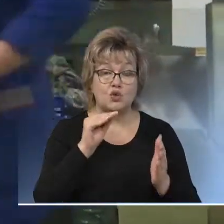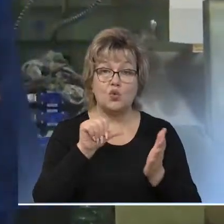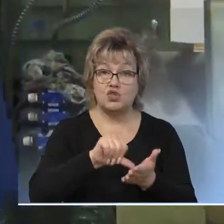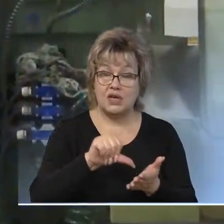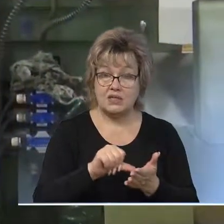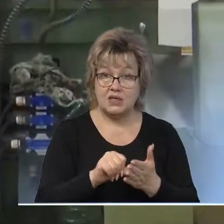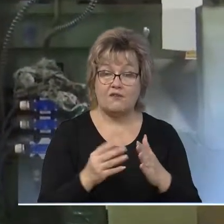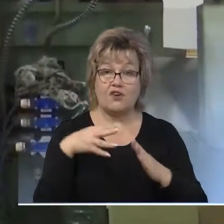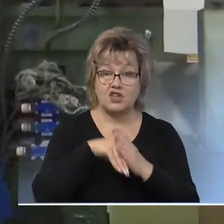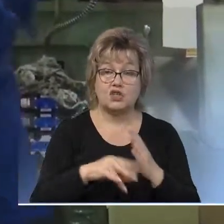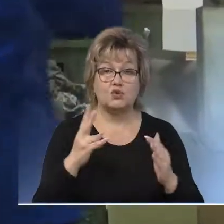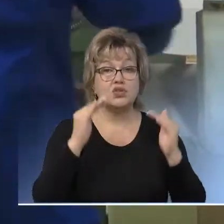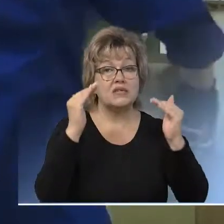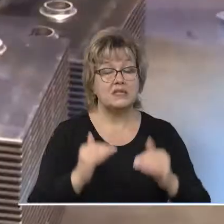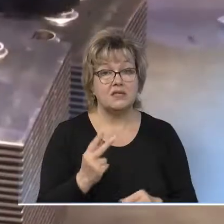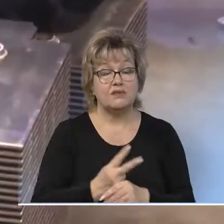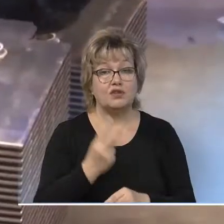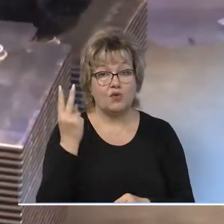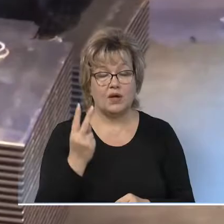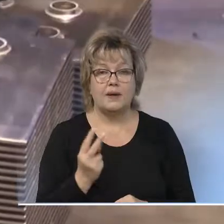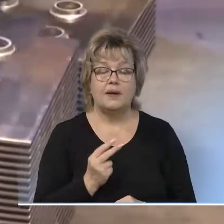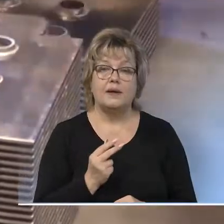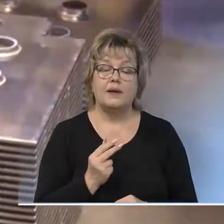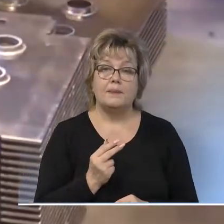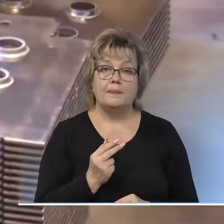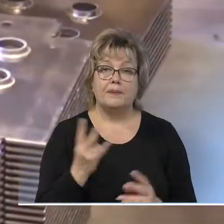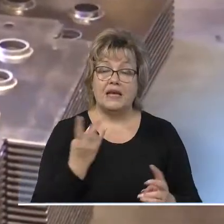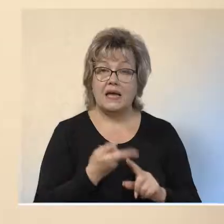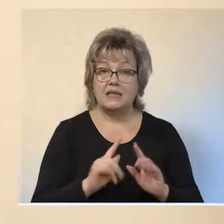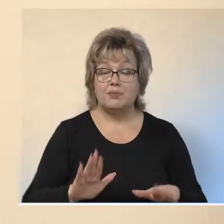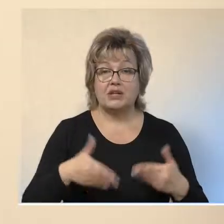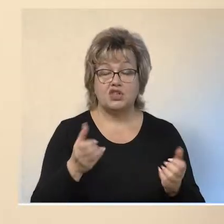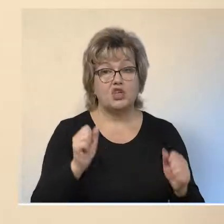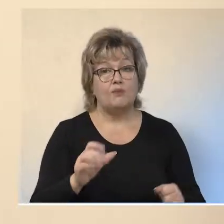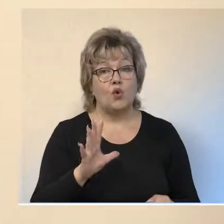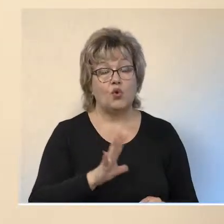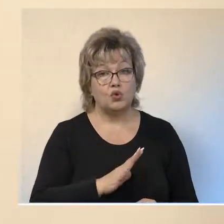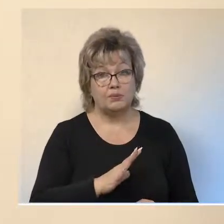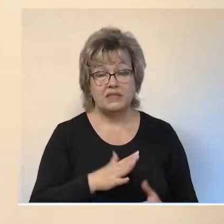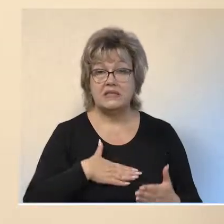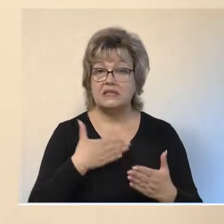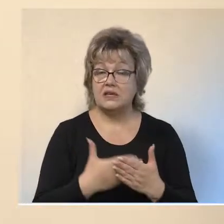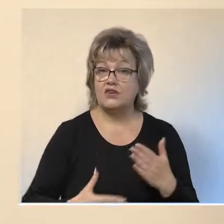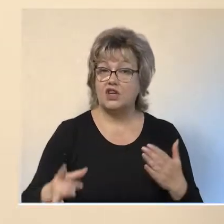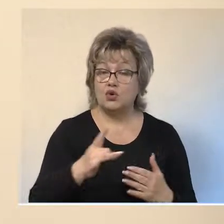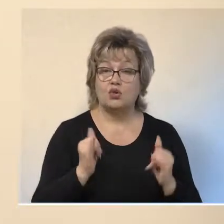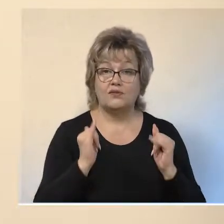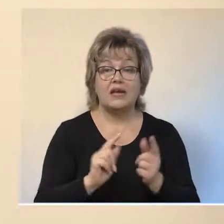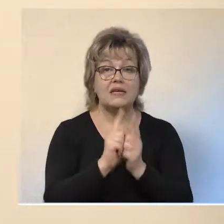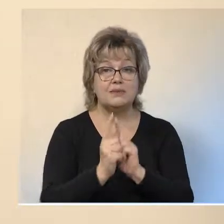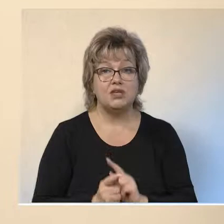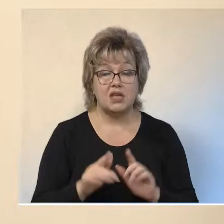число участников, порог вхождения надо снизить вдвое. Эти предложения могут быть инициированы регионом